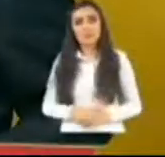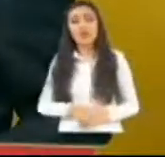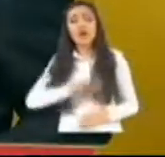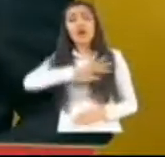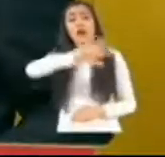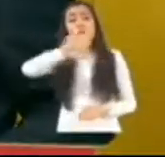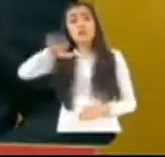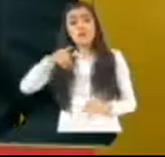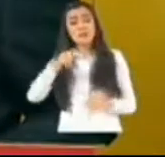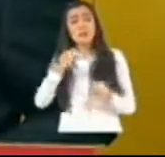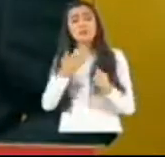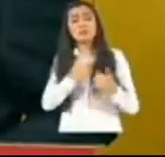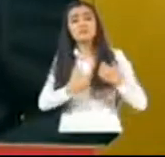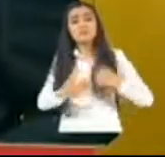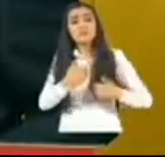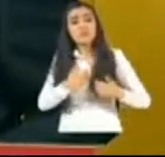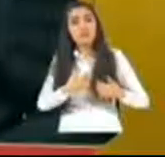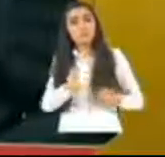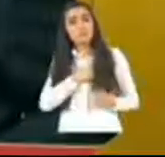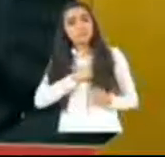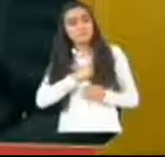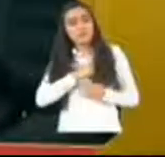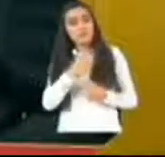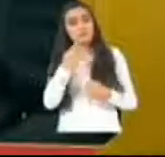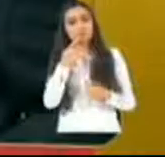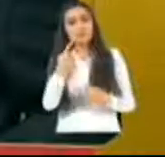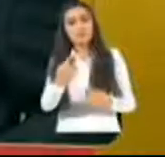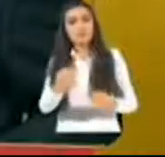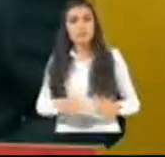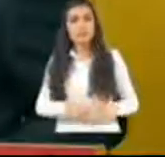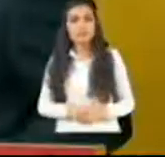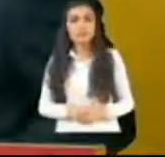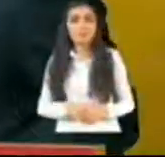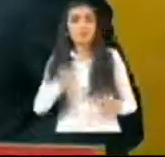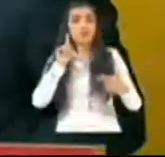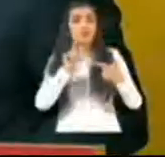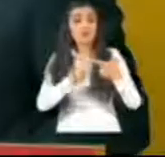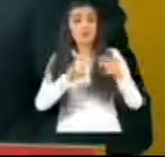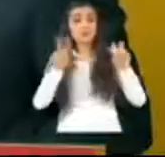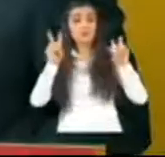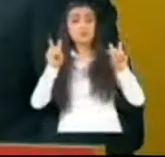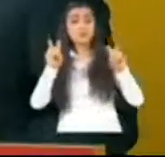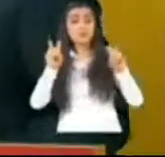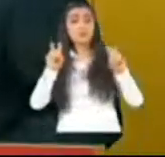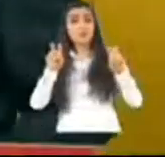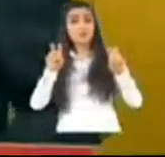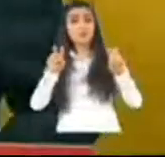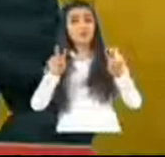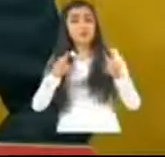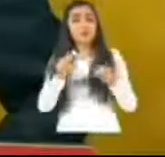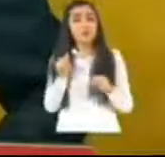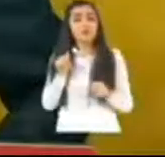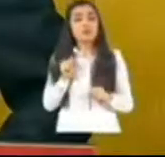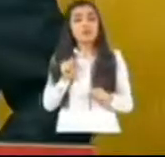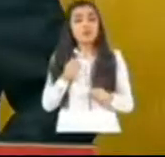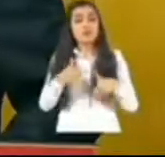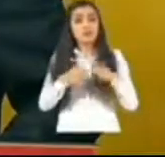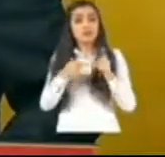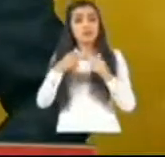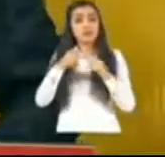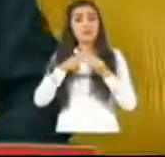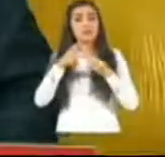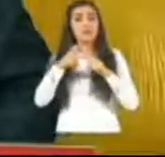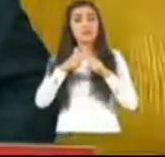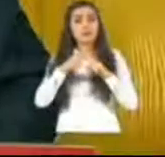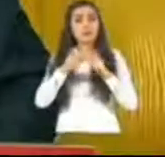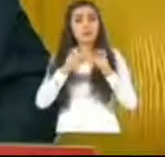Her zaman onları sevgiyle bağrına basacaktır. İkinci konumuz merhum şehidimiz Fırat Yılmaz Şakıroğlu